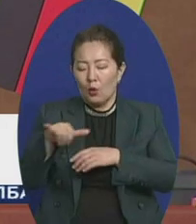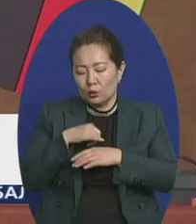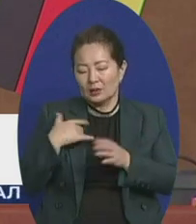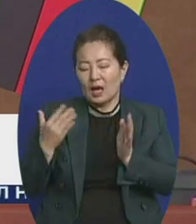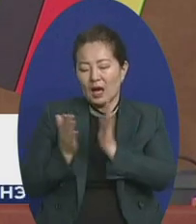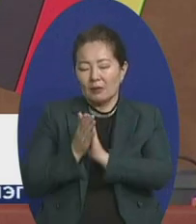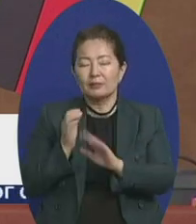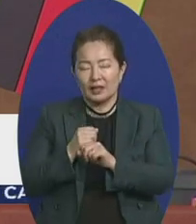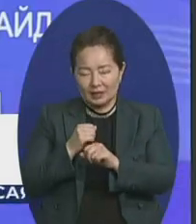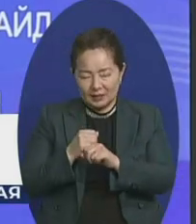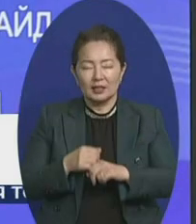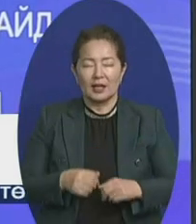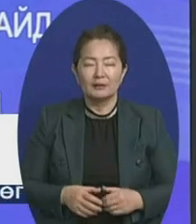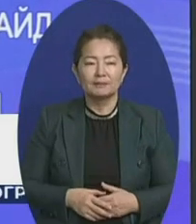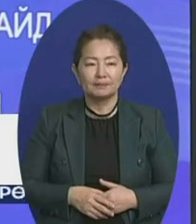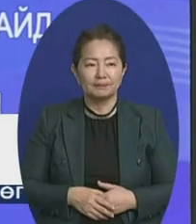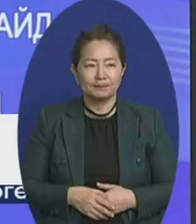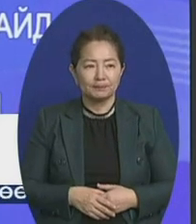ажиллана.